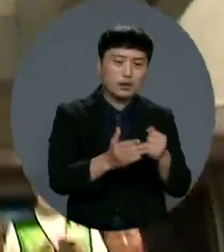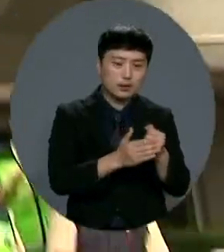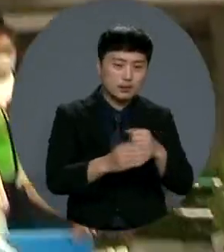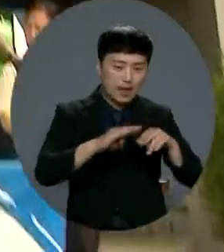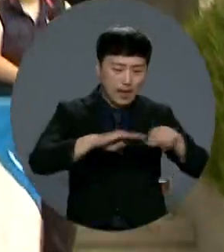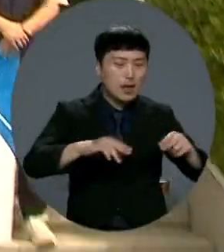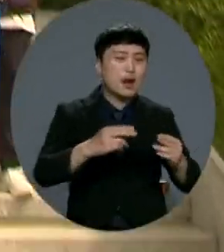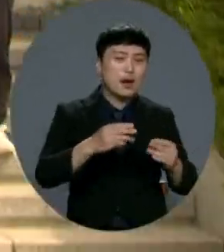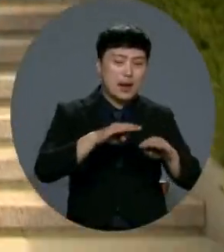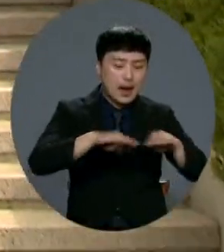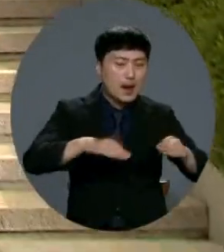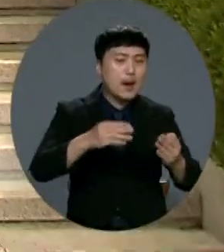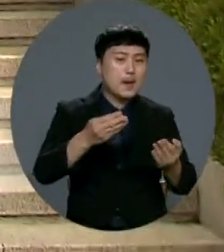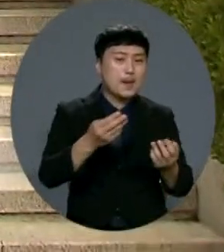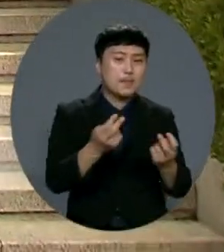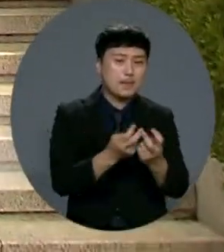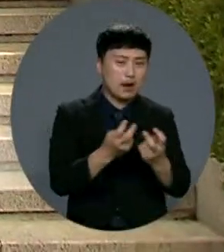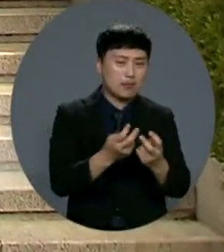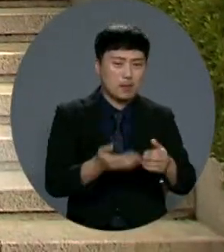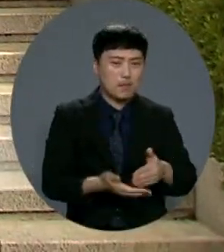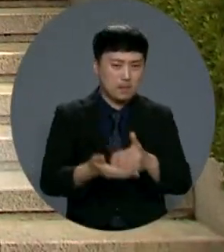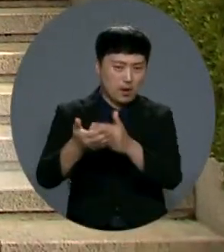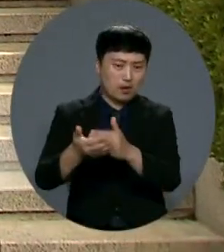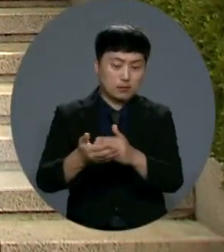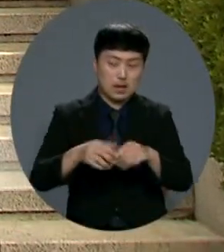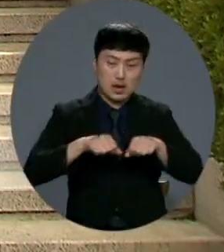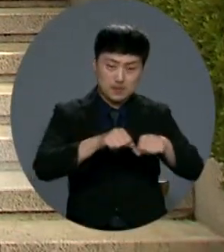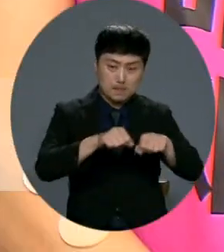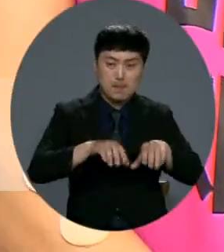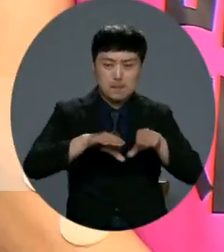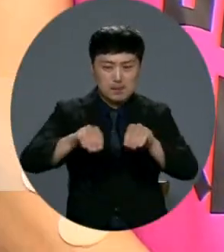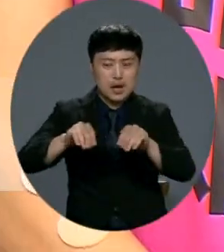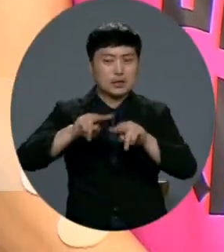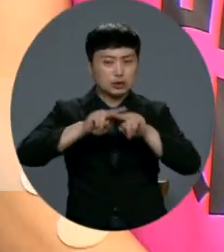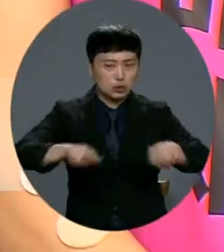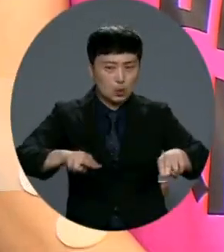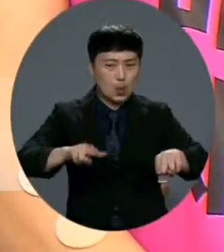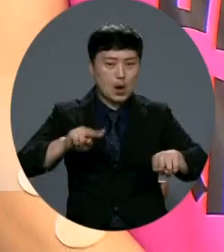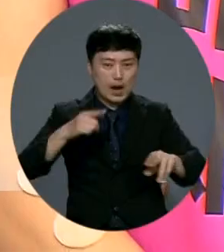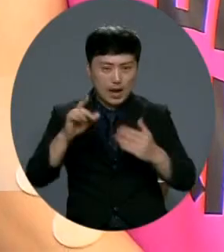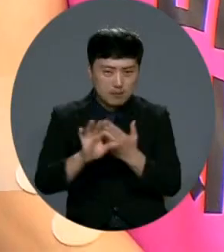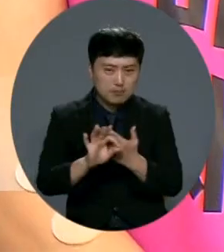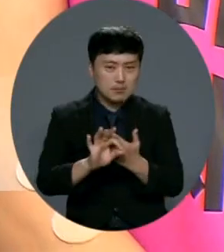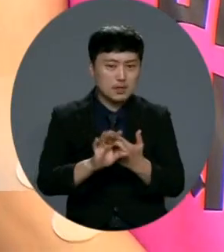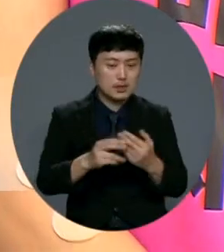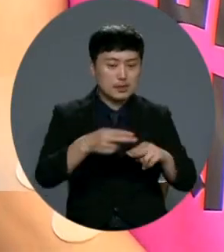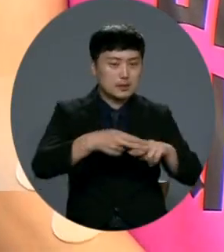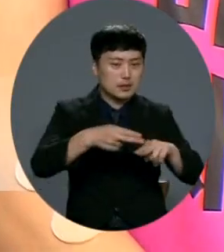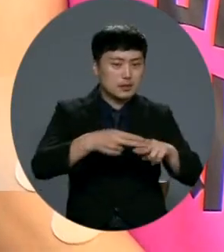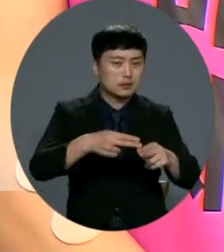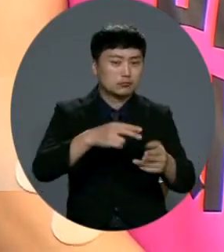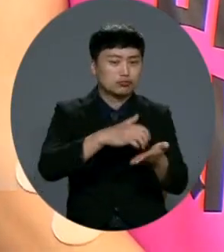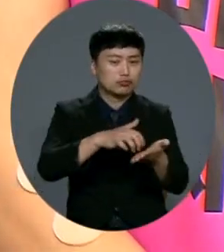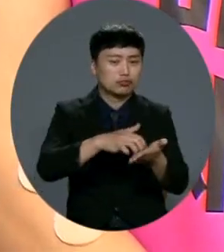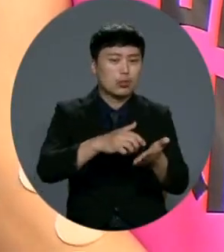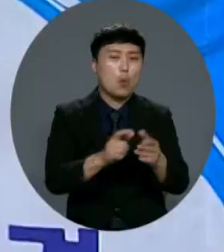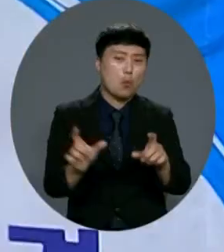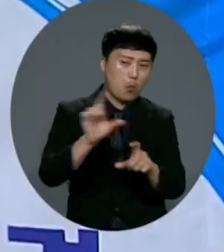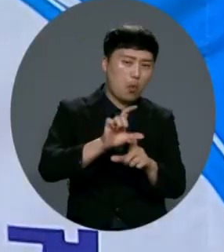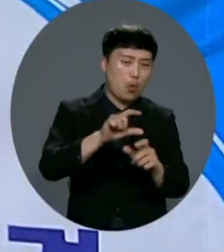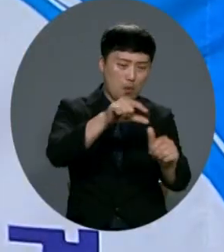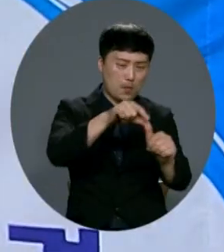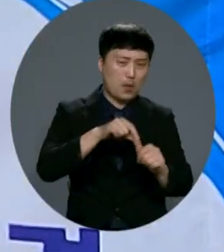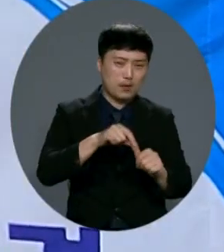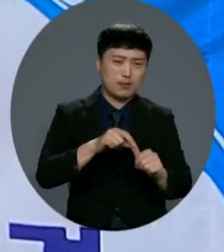대책을 요구합니다 방역 도의사업 중단을 철회하던지 급식 지원인력을 충원하라는 겁니다